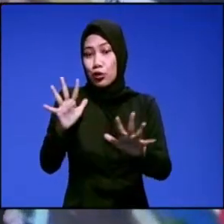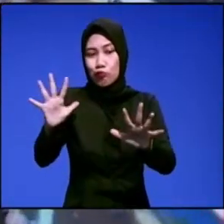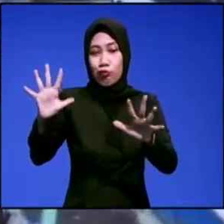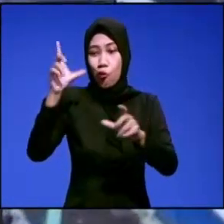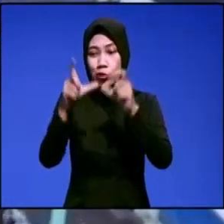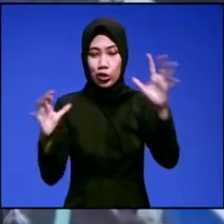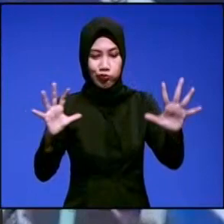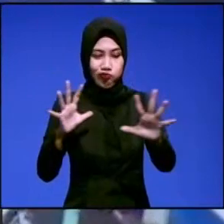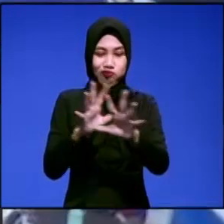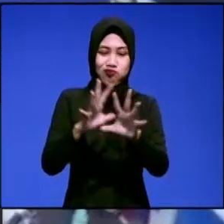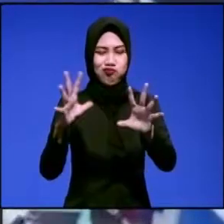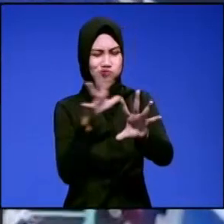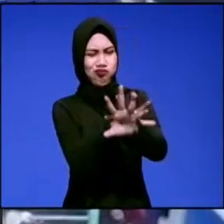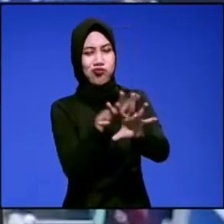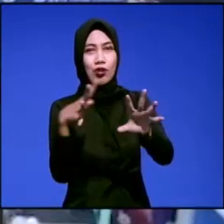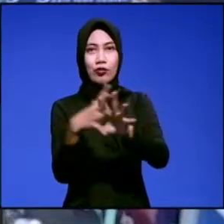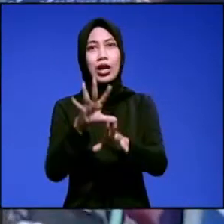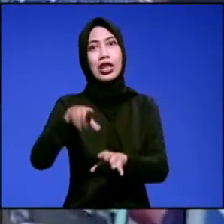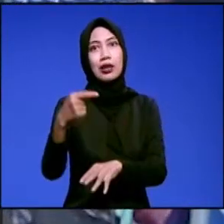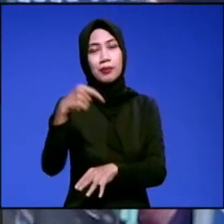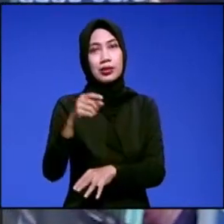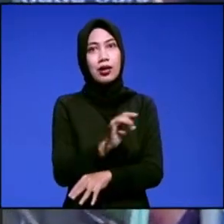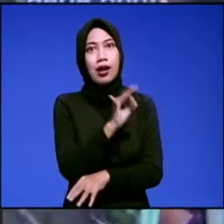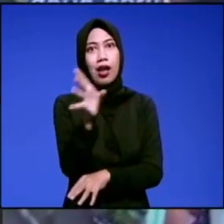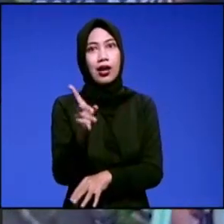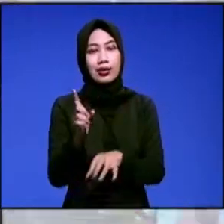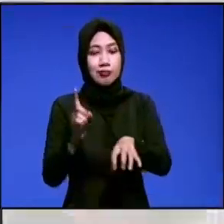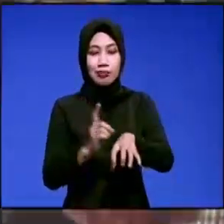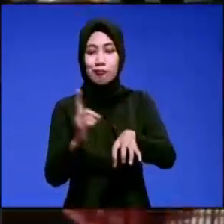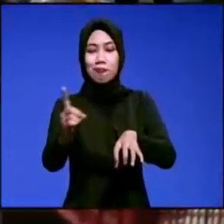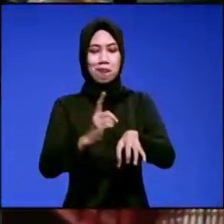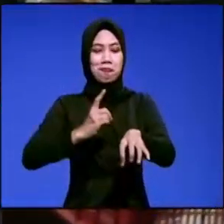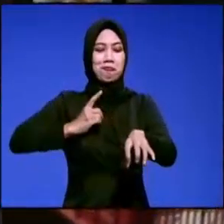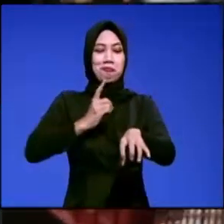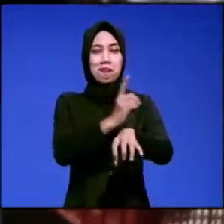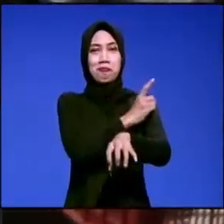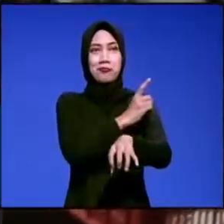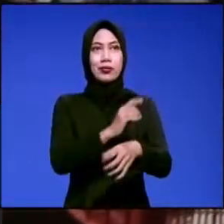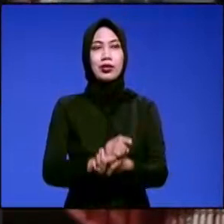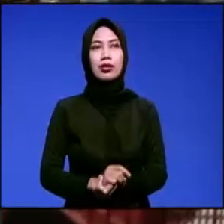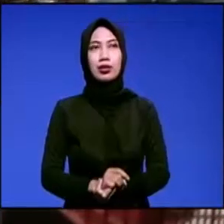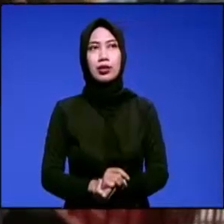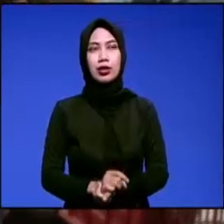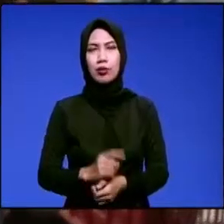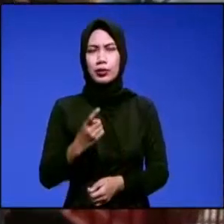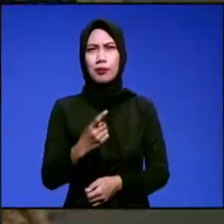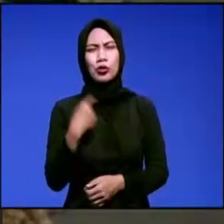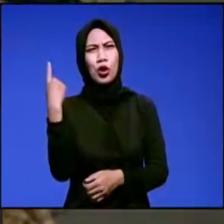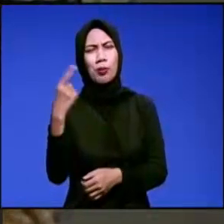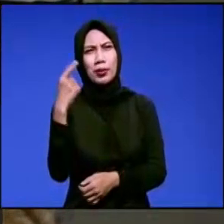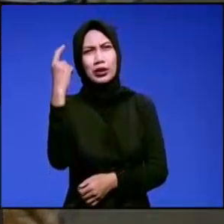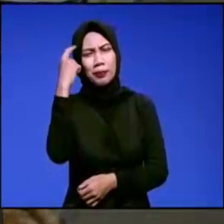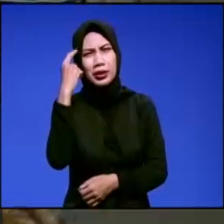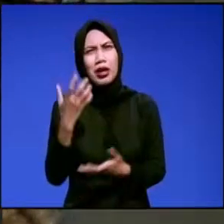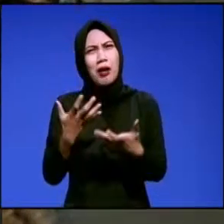menjadi teratur dengan menerapkan konsep physical dan social distancing. Awalnya, pemerintah Kota Salatiga harus putar otak demi